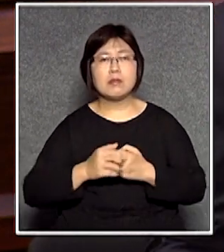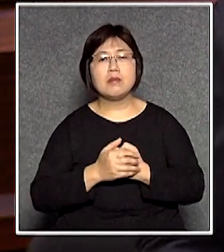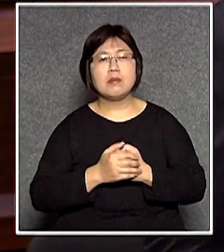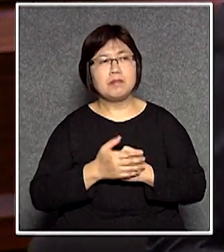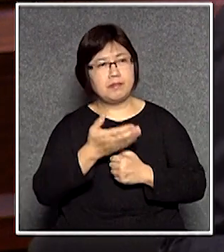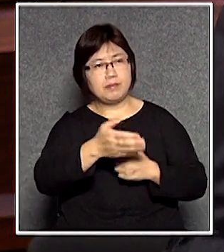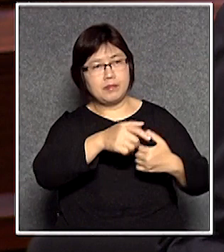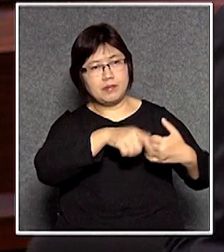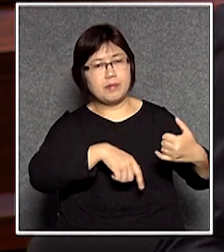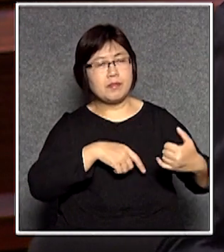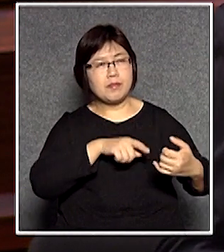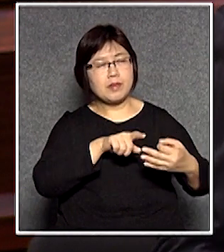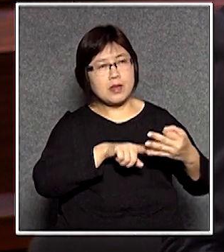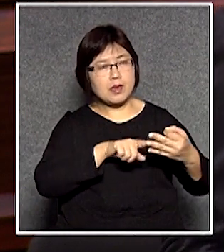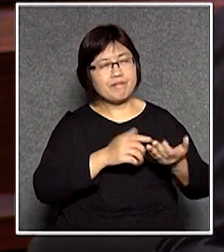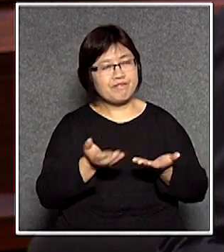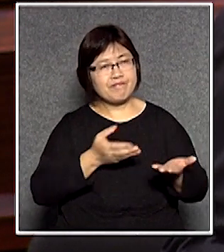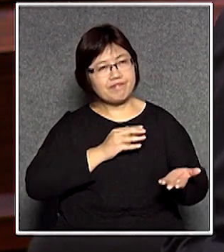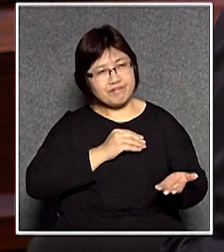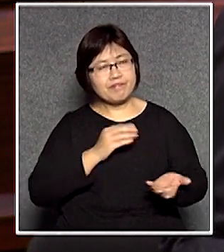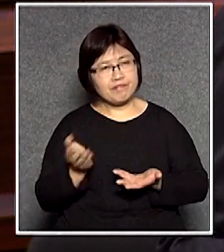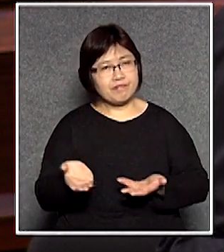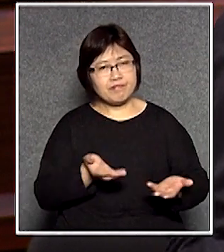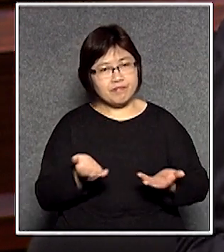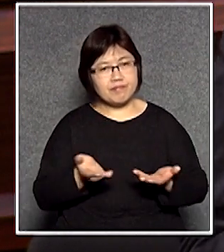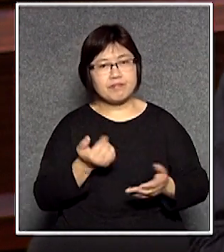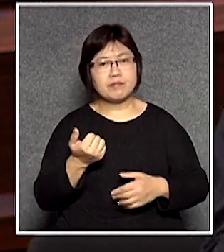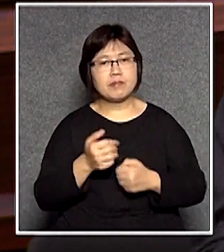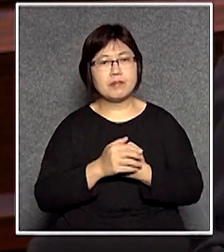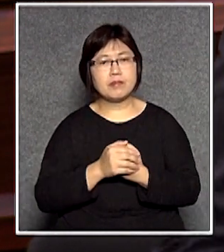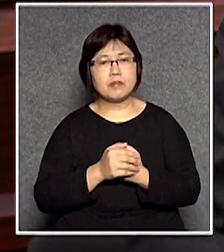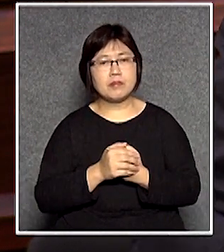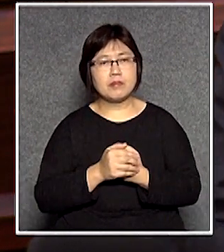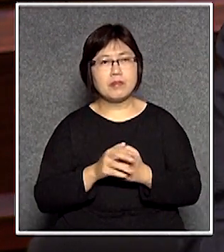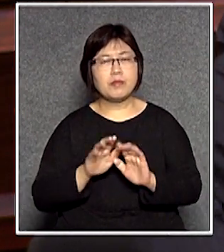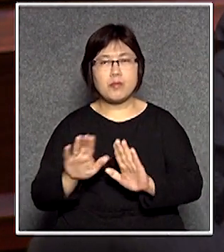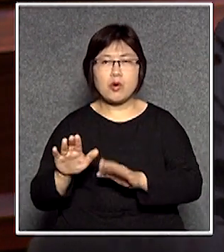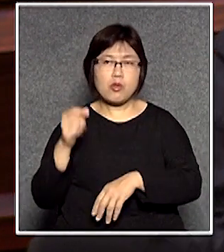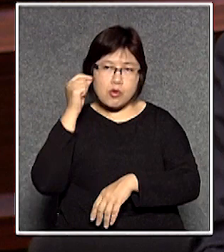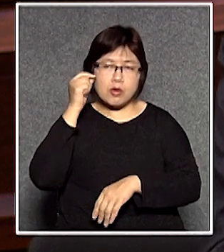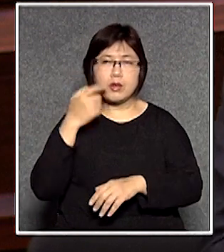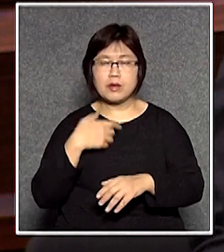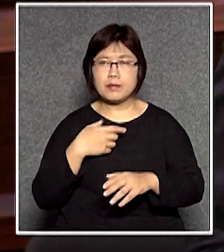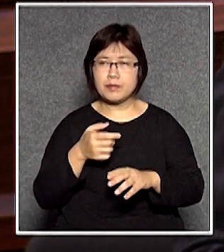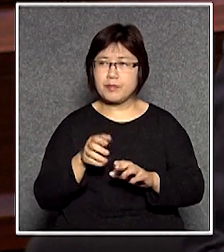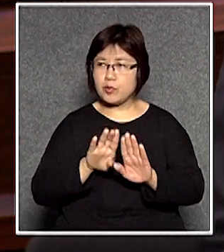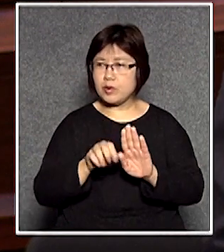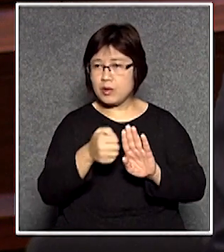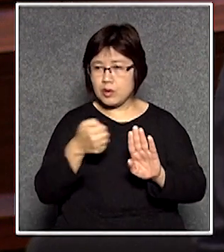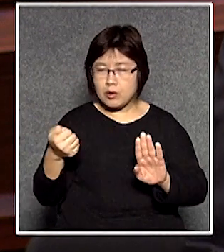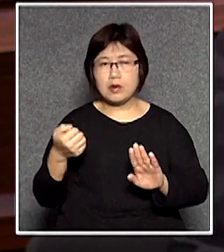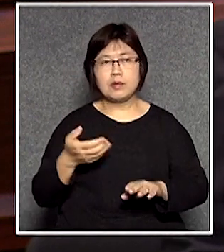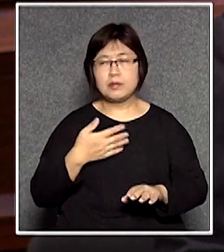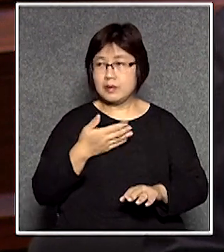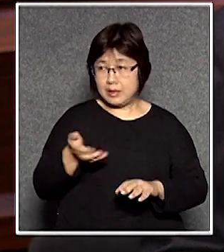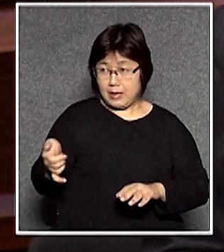個名都係啦嚇，好有禮貌、謙謙君子啦嘅議員咧，就為女士開門啦，俾佢行先咧，依啲一